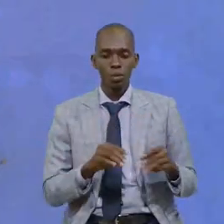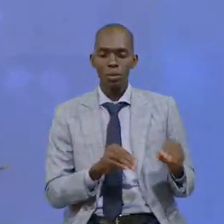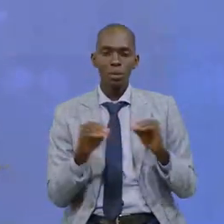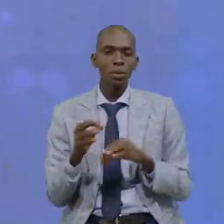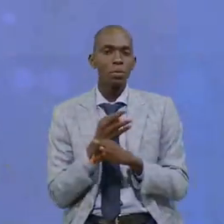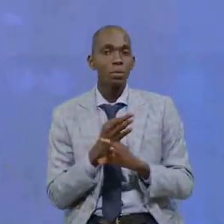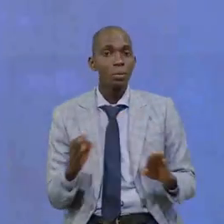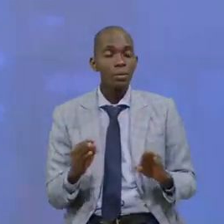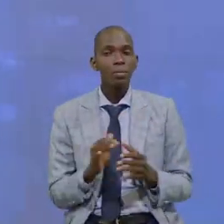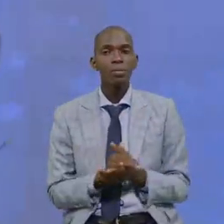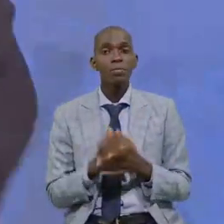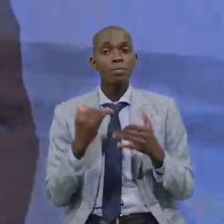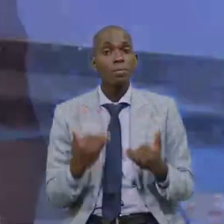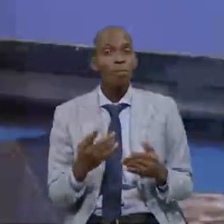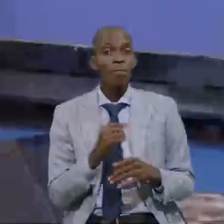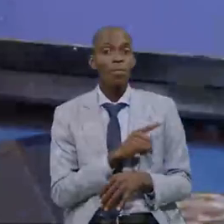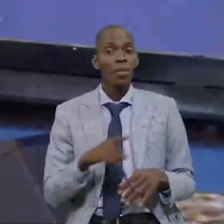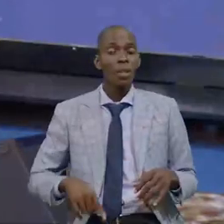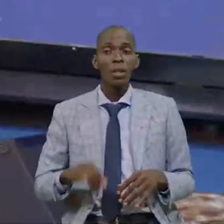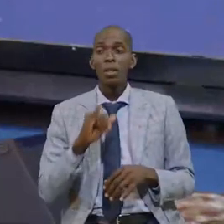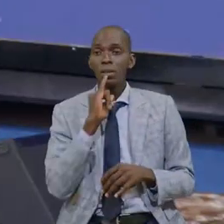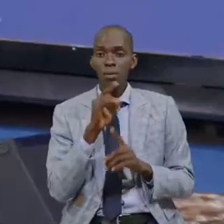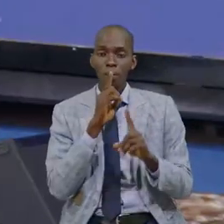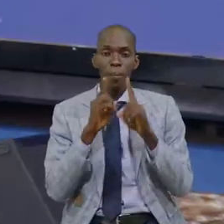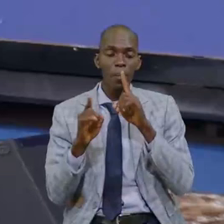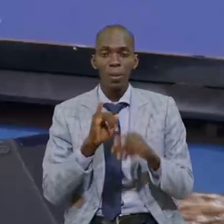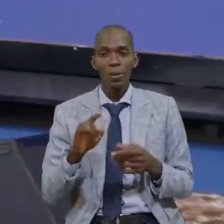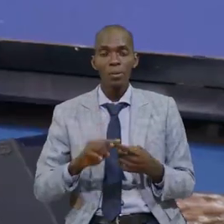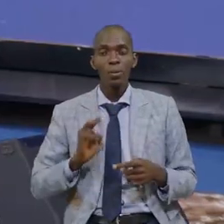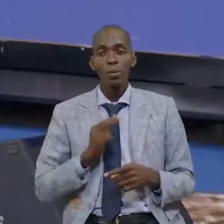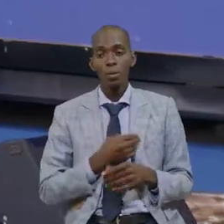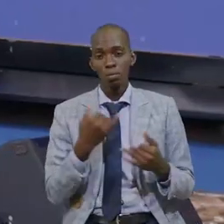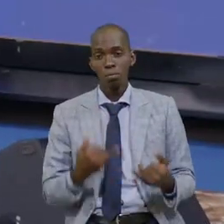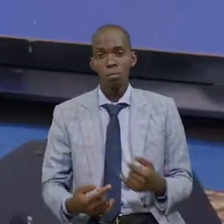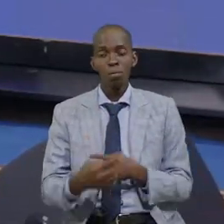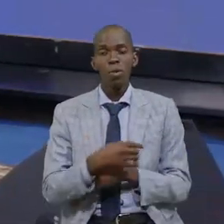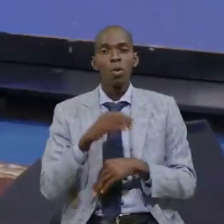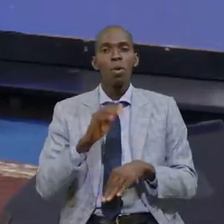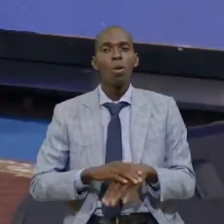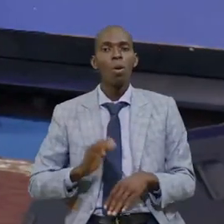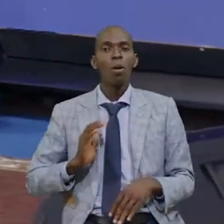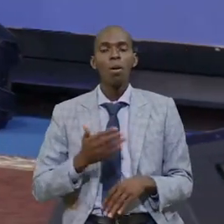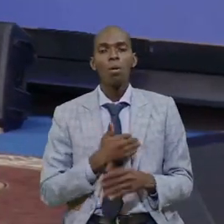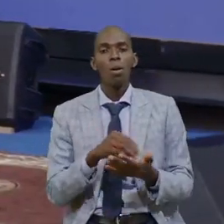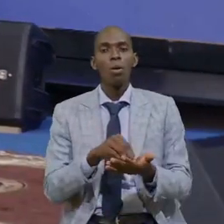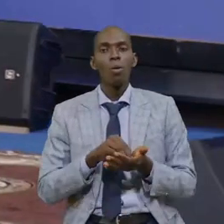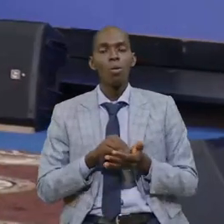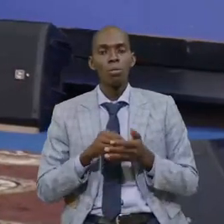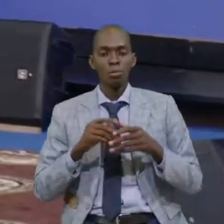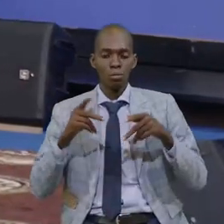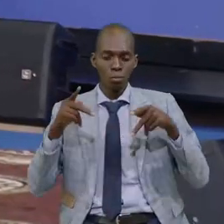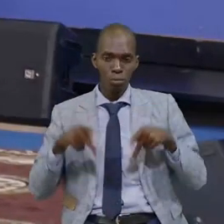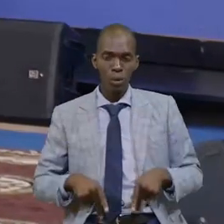affranchir. Maintenant, le Seigneur nous parle aujourd'hui de notre